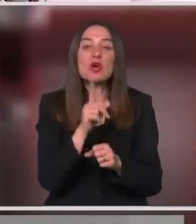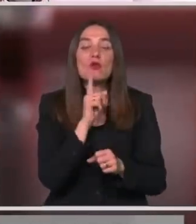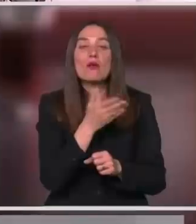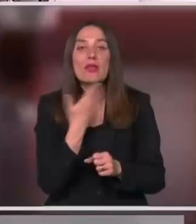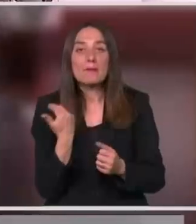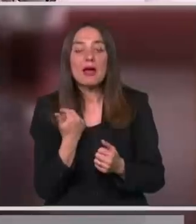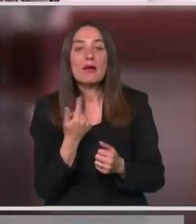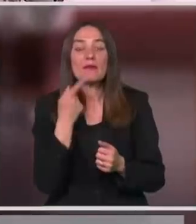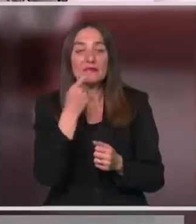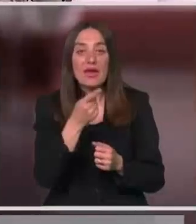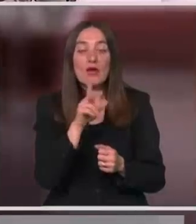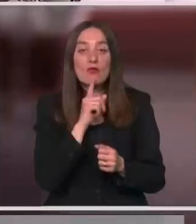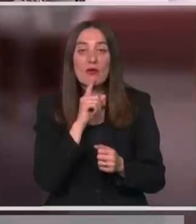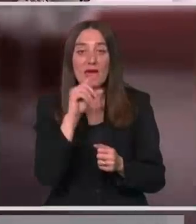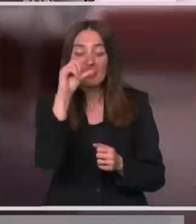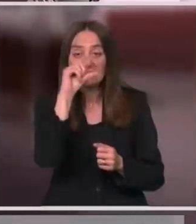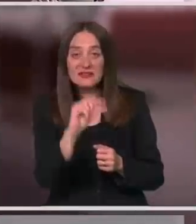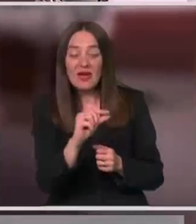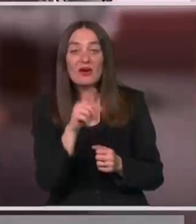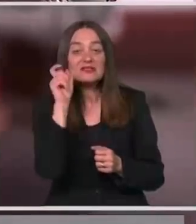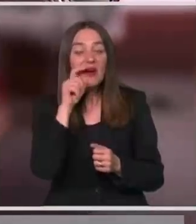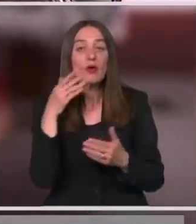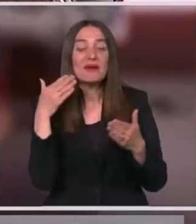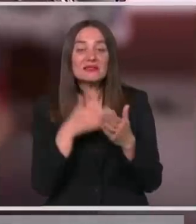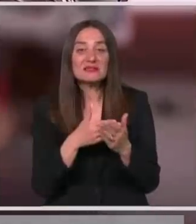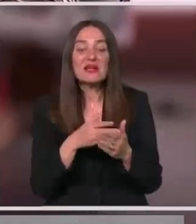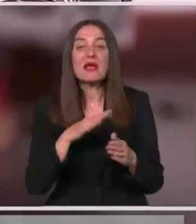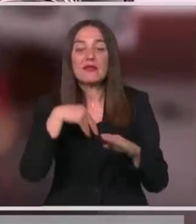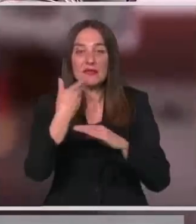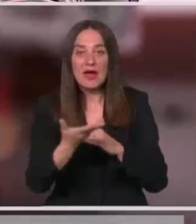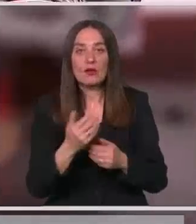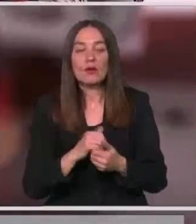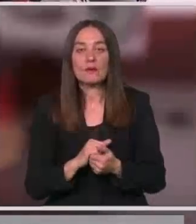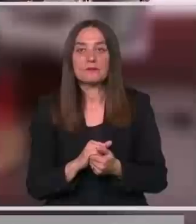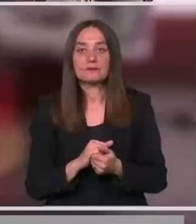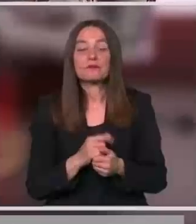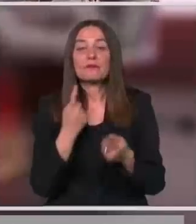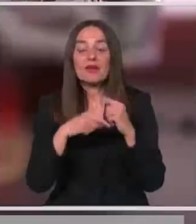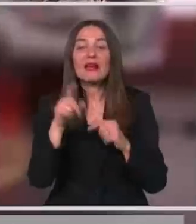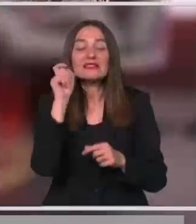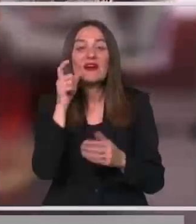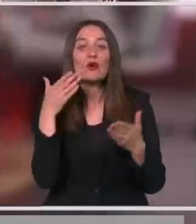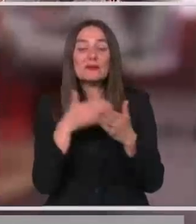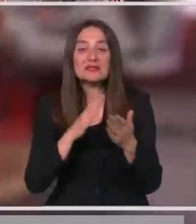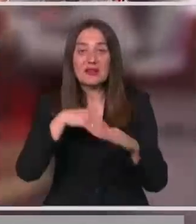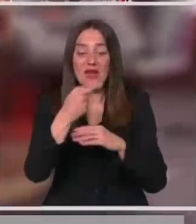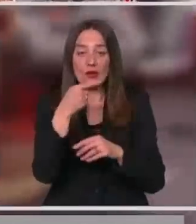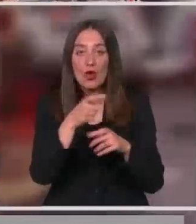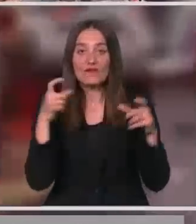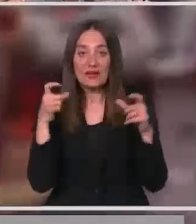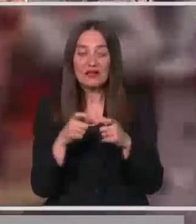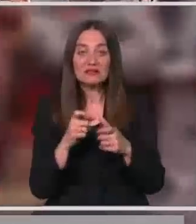vas da li će isto proći. Samo da vam kažem, svakome je cilj da nakon... Pa, ali svakome je cilj da nakon ove